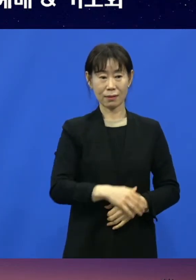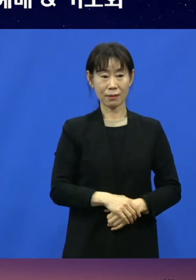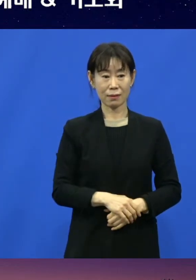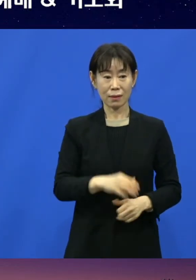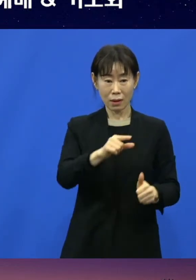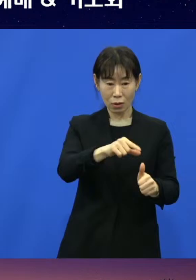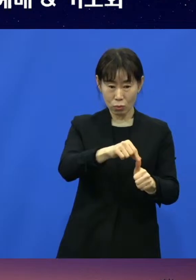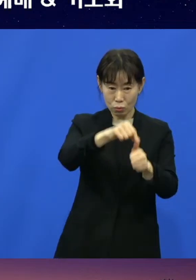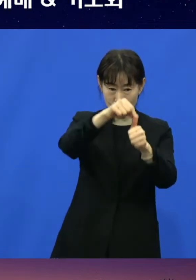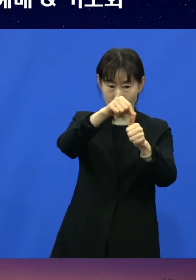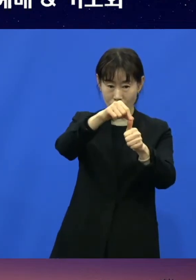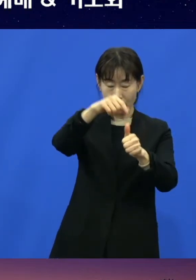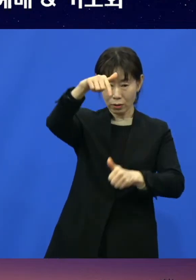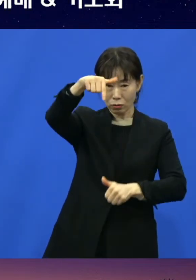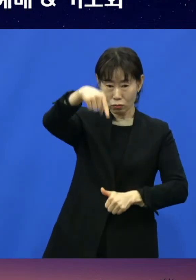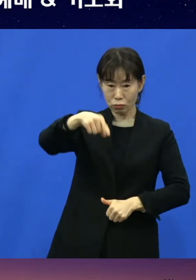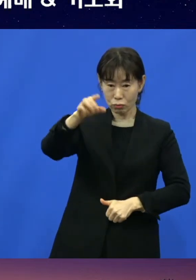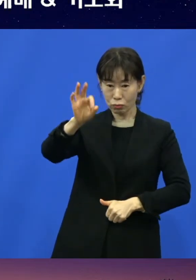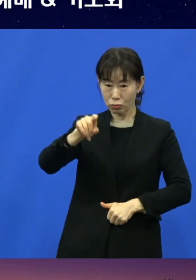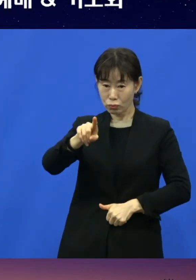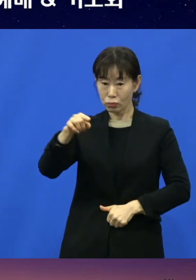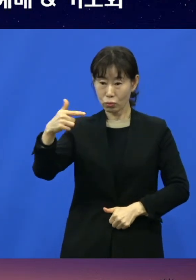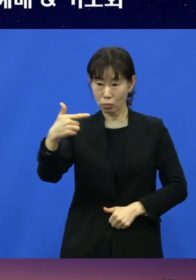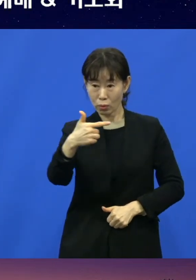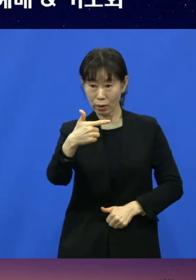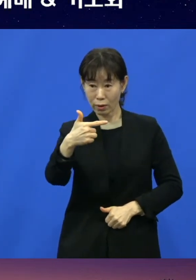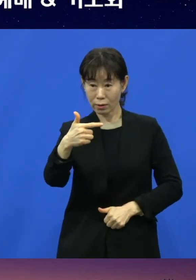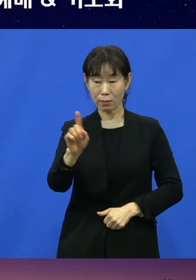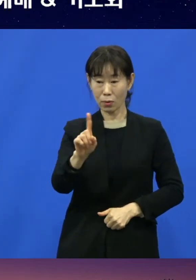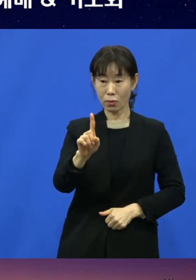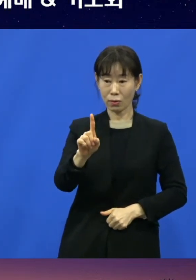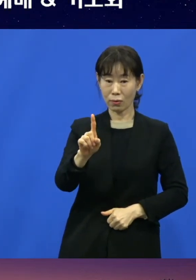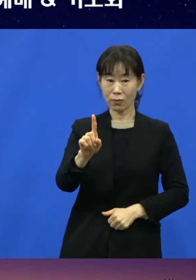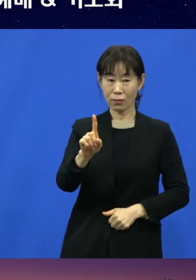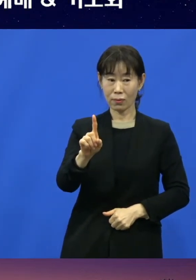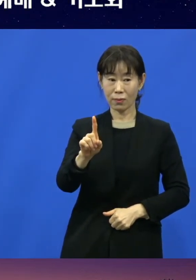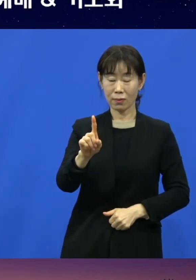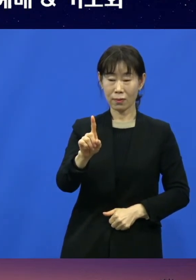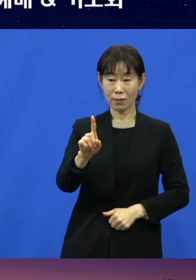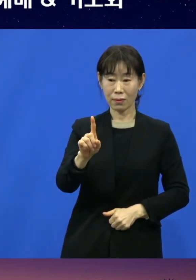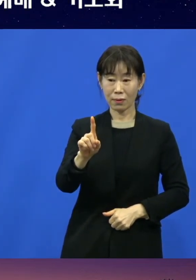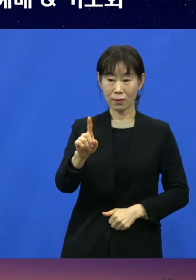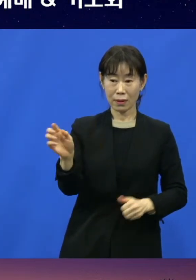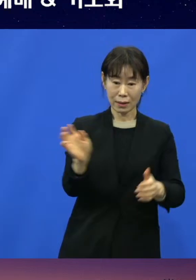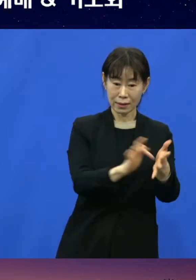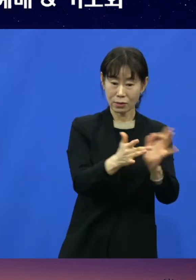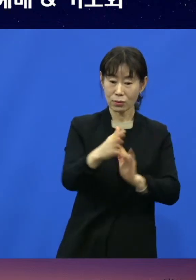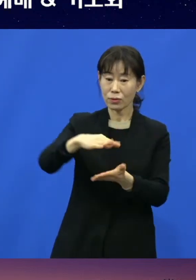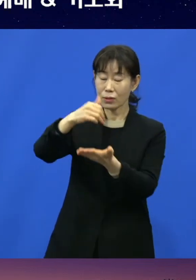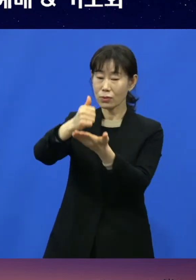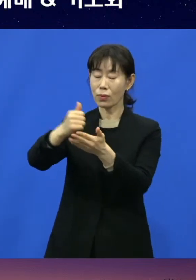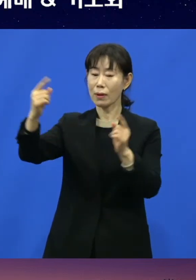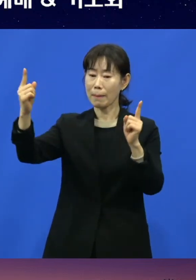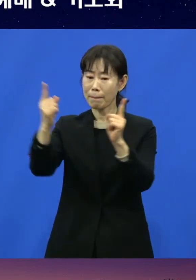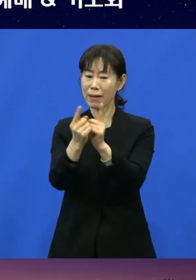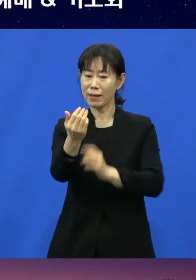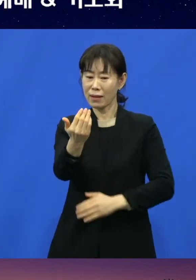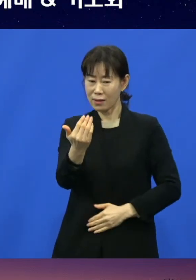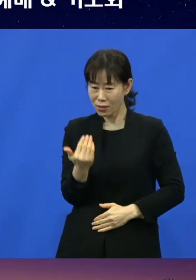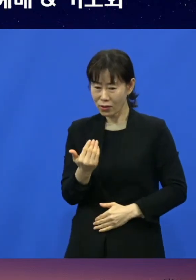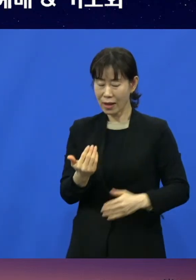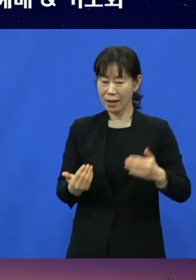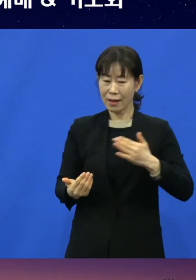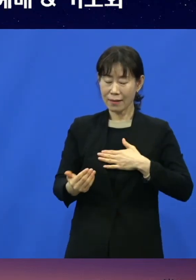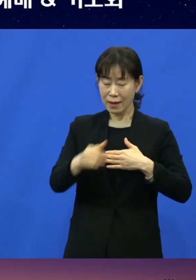구원이 뭘까요, 여러분? 우리를 붙잡고 있는, 예수 그리스도를 만나기 이전에 내 삶에 붙잡고